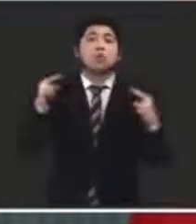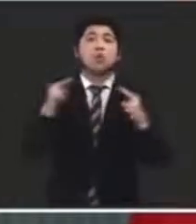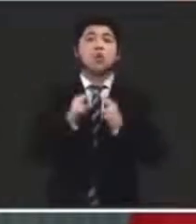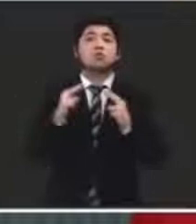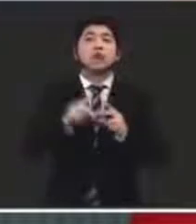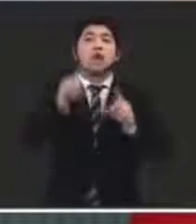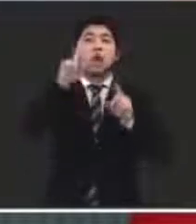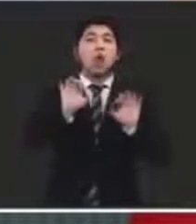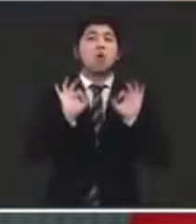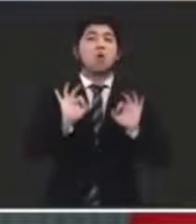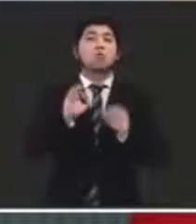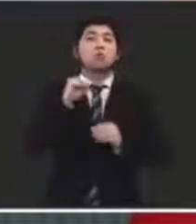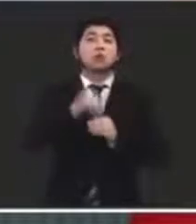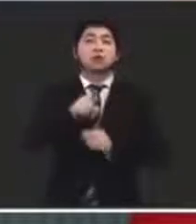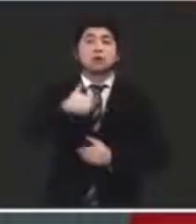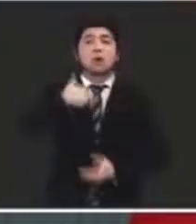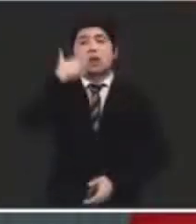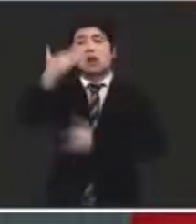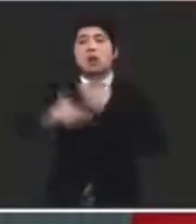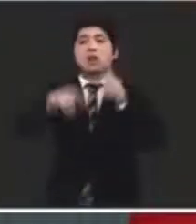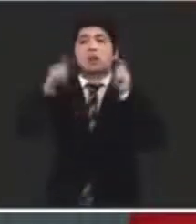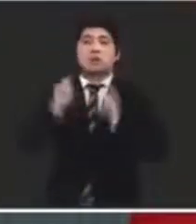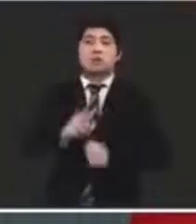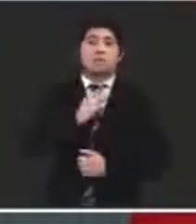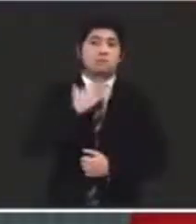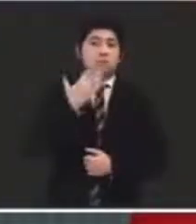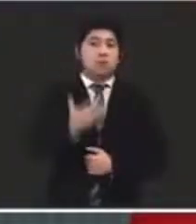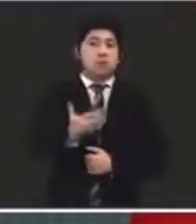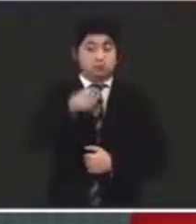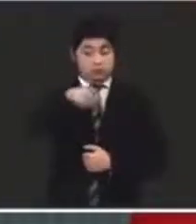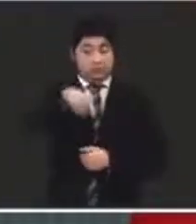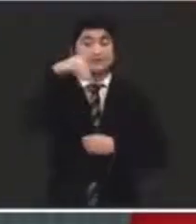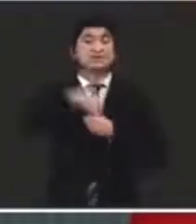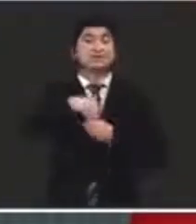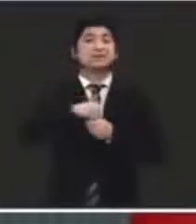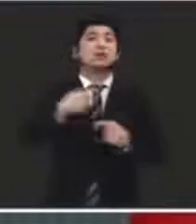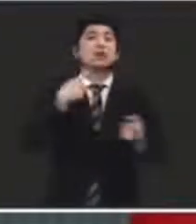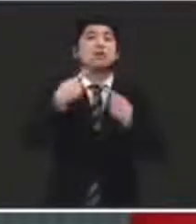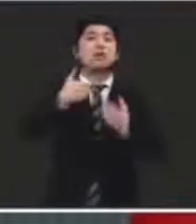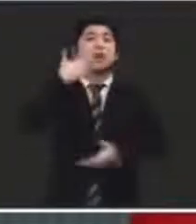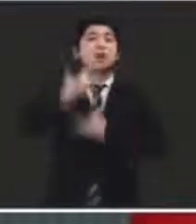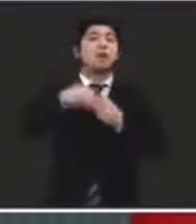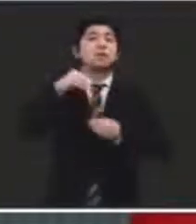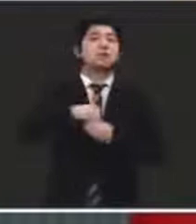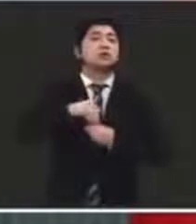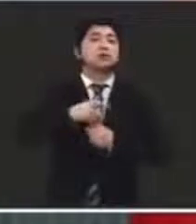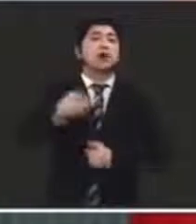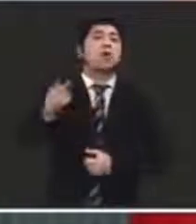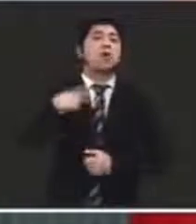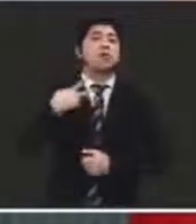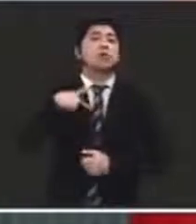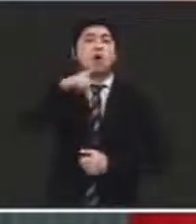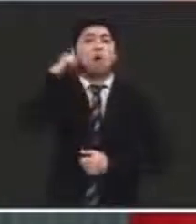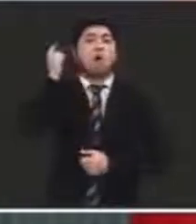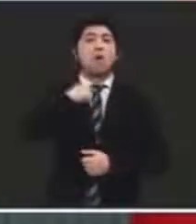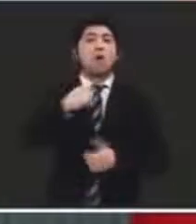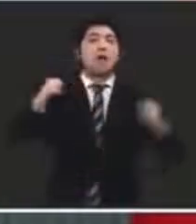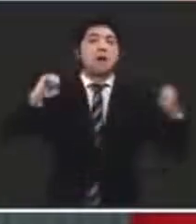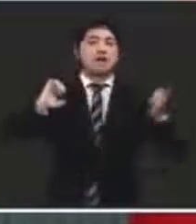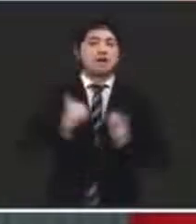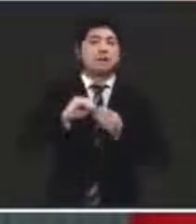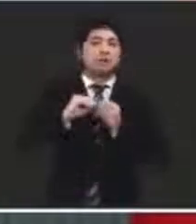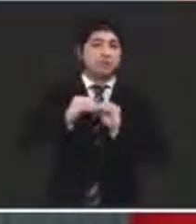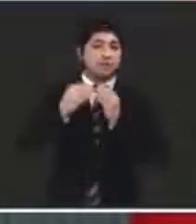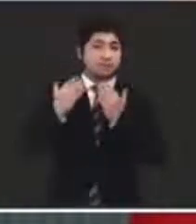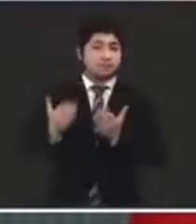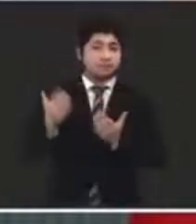ilk gününde hitap ettim buradaki konuşmamızda Rusya Ukrayna krizi başta olmak